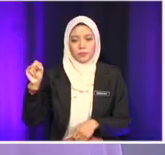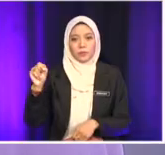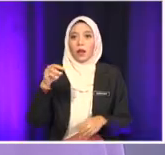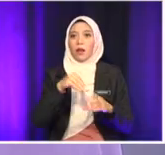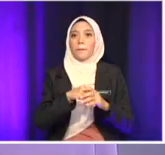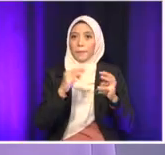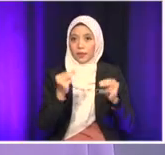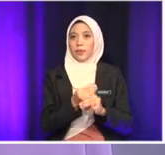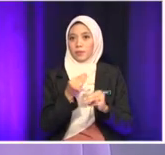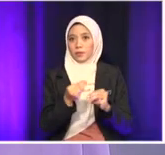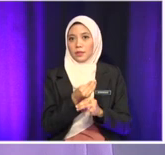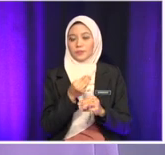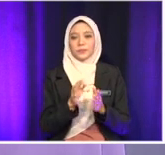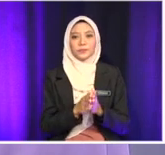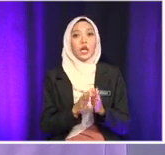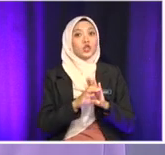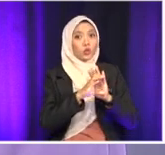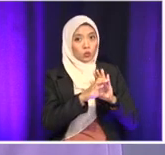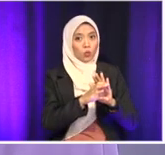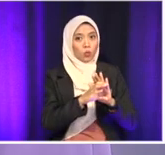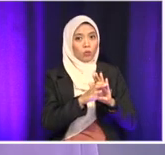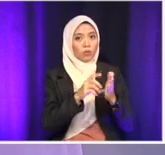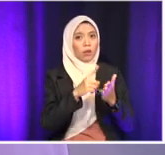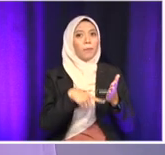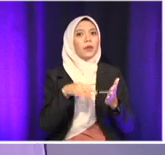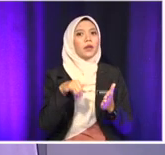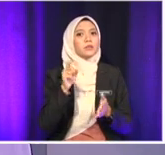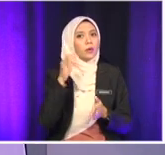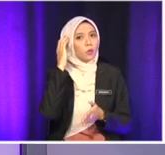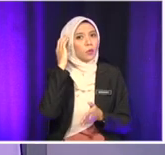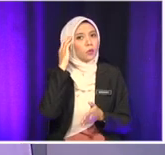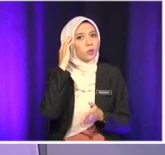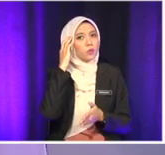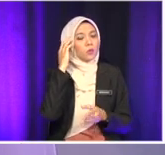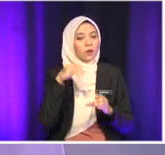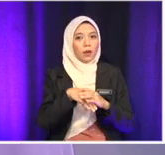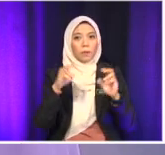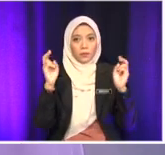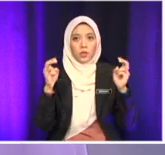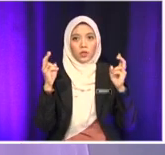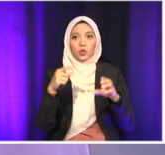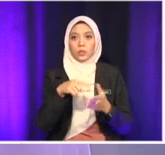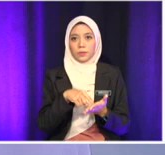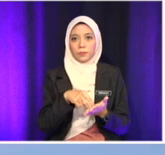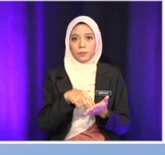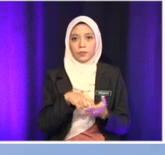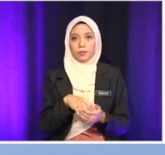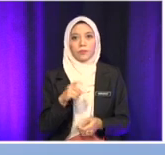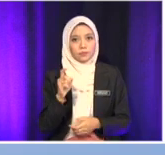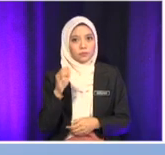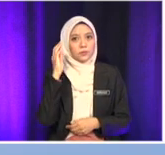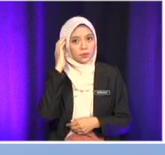Oke contoh Apa yang perlu kita tahu dalam penakut Loji dalam penampilan Loji yang pertama kita mesti tahu